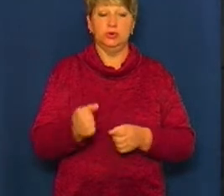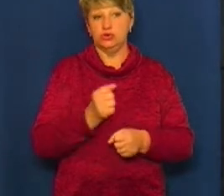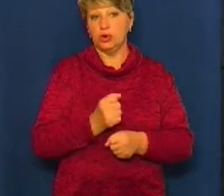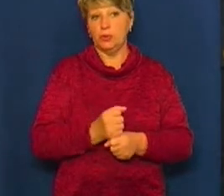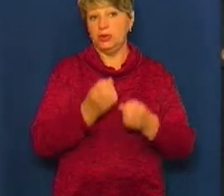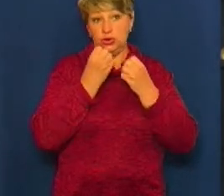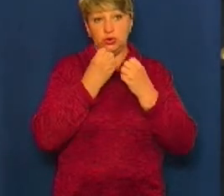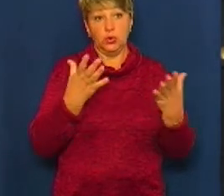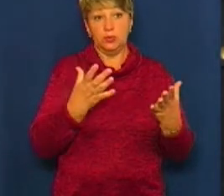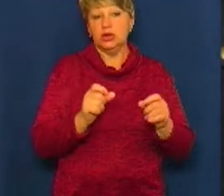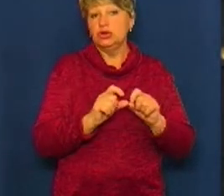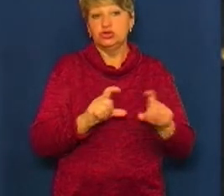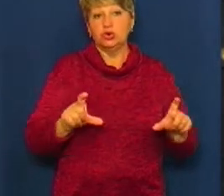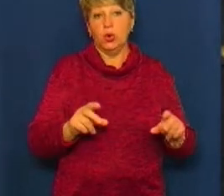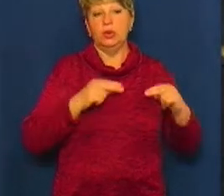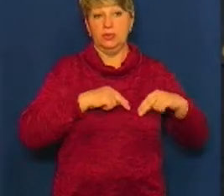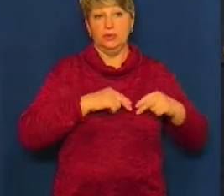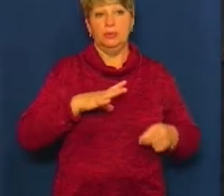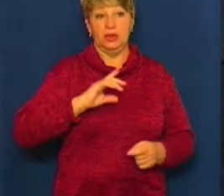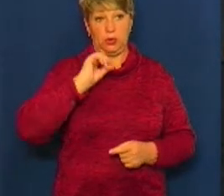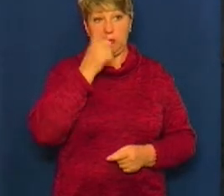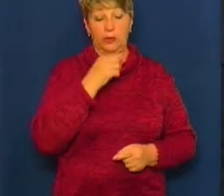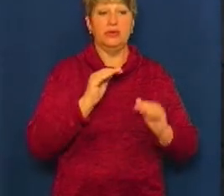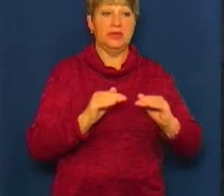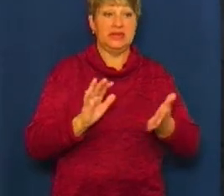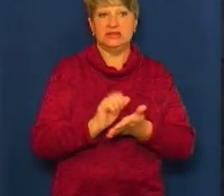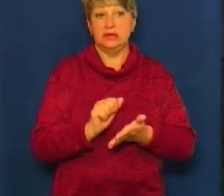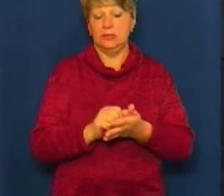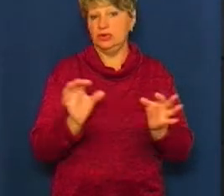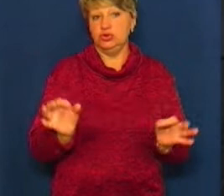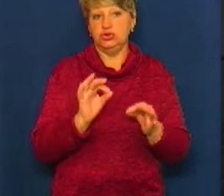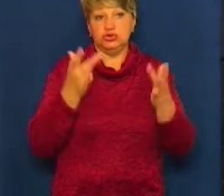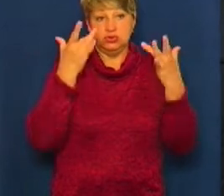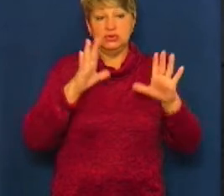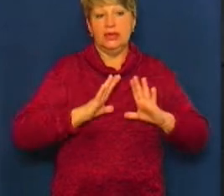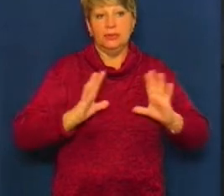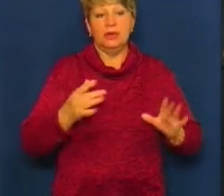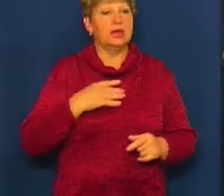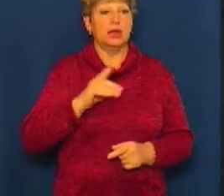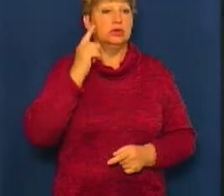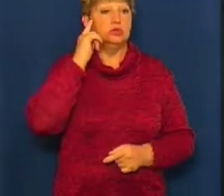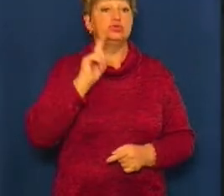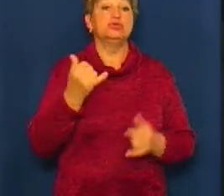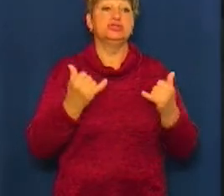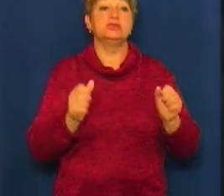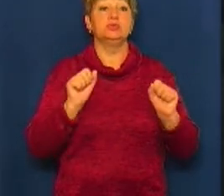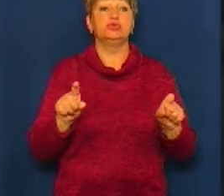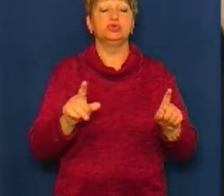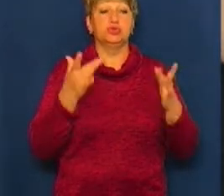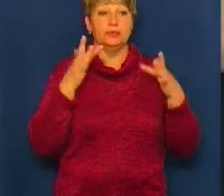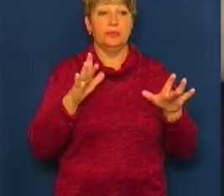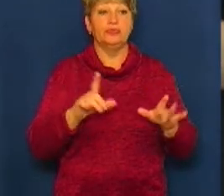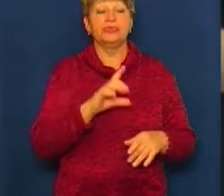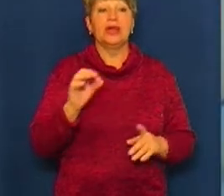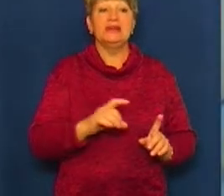тим більше школа пропрацювала цілий рік, діти займалися, нічого не трапилося, не думаю, що зараз щось трапиться. Зі слів тренерки закладу